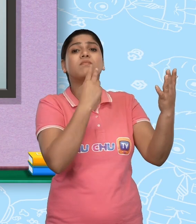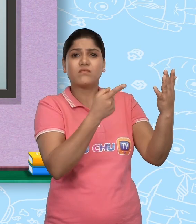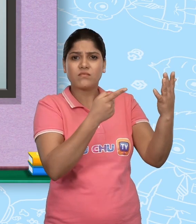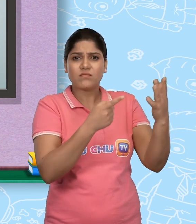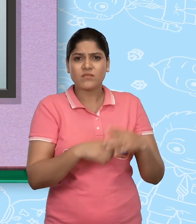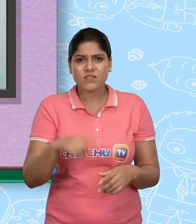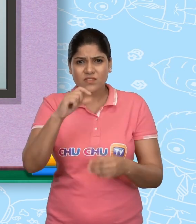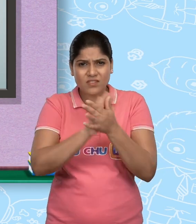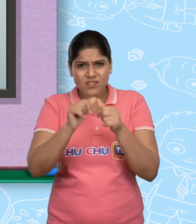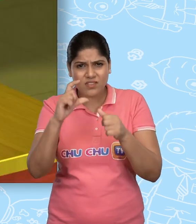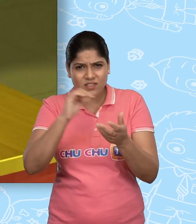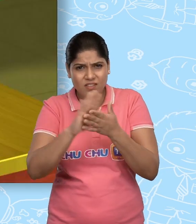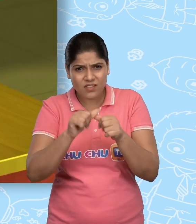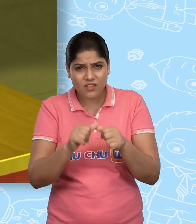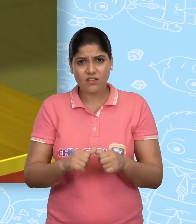चाचा।